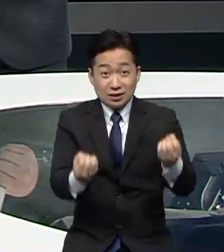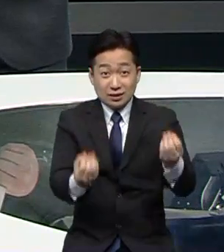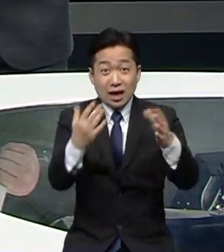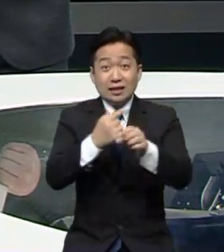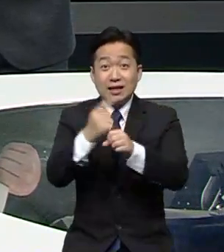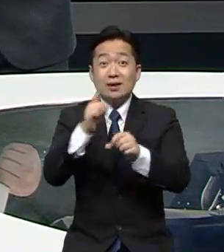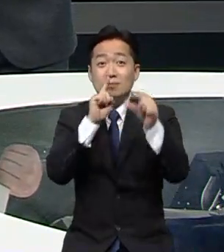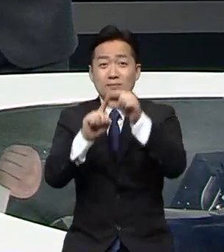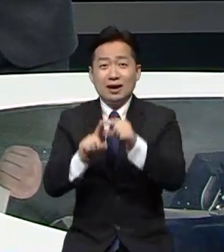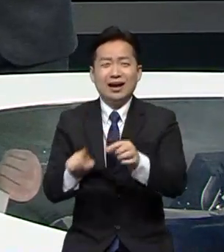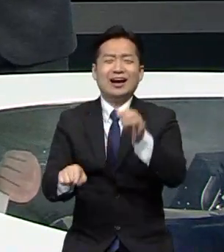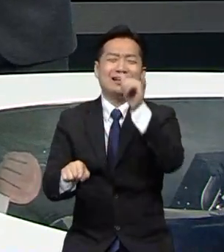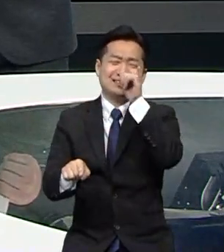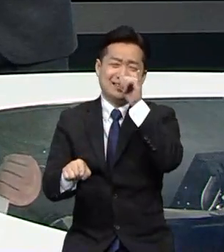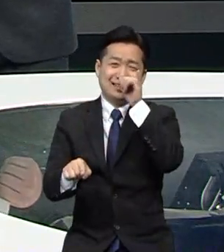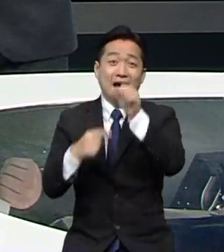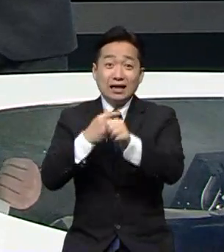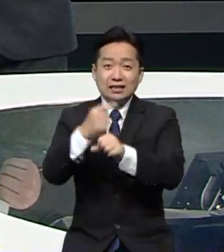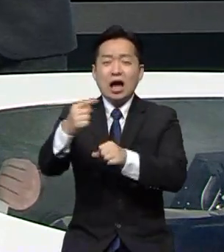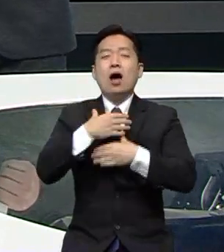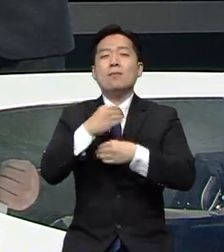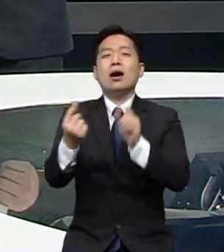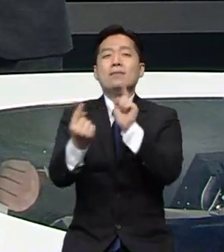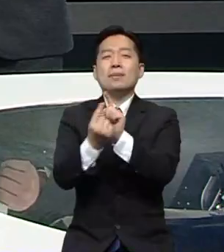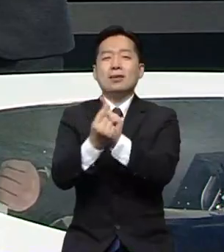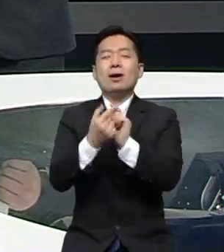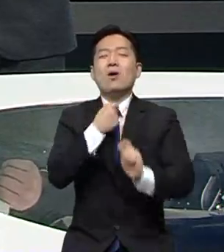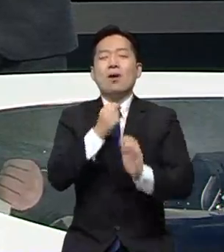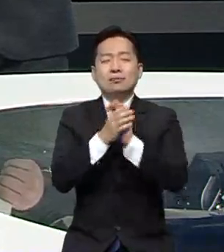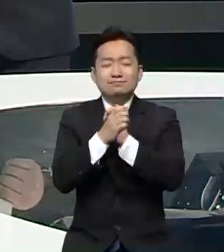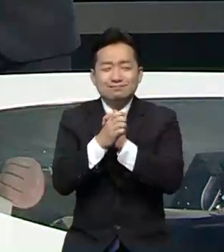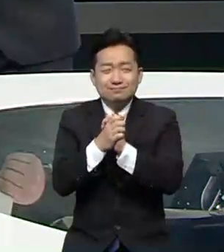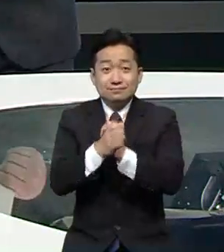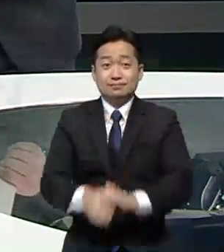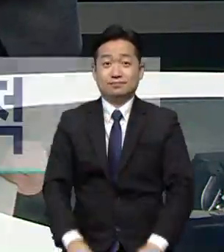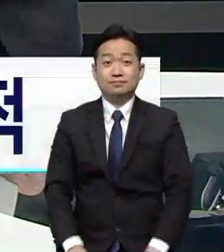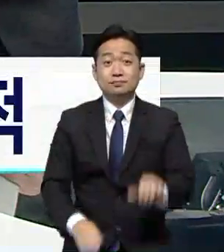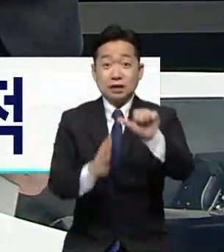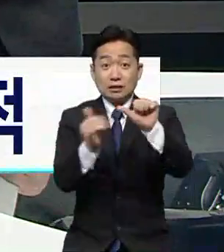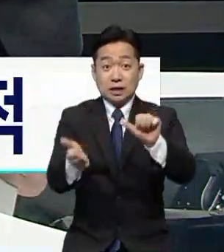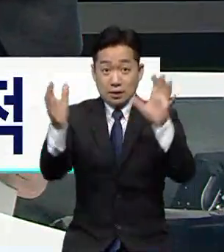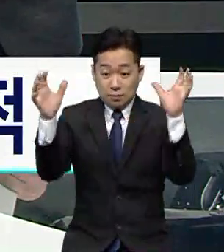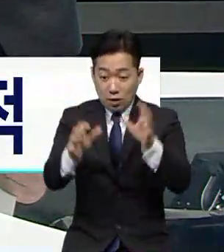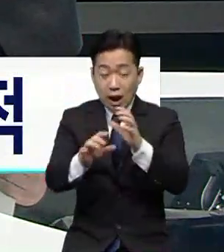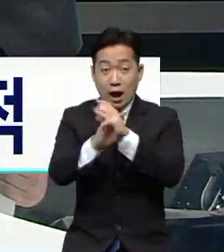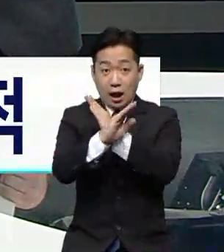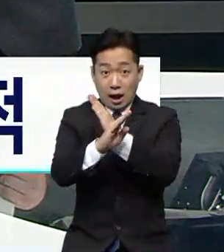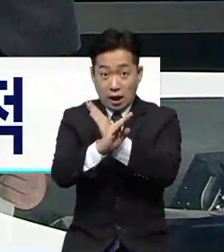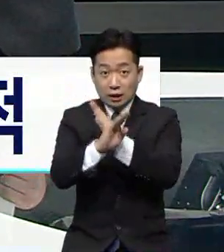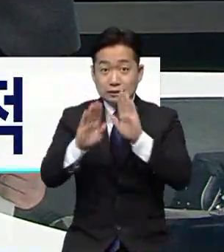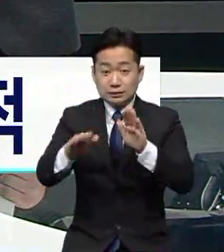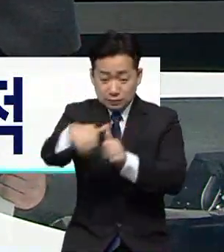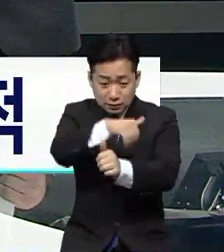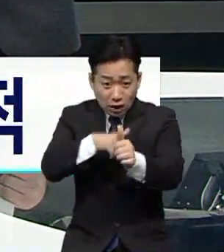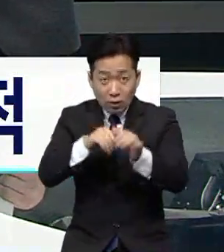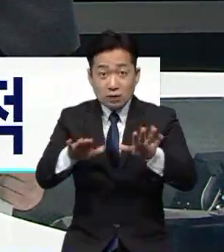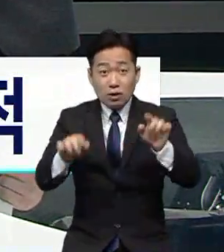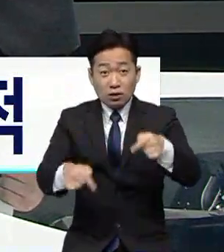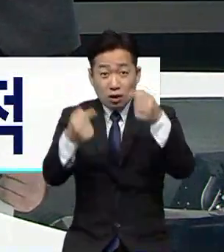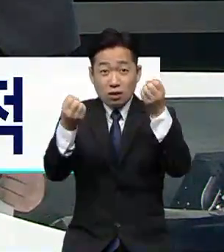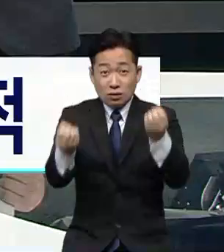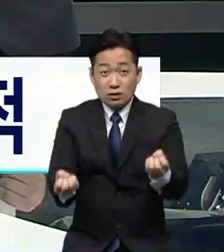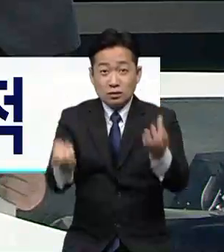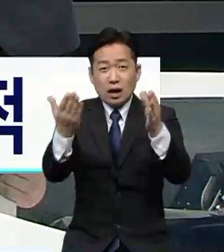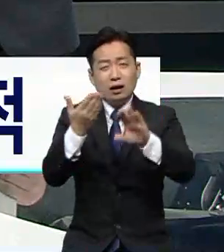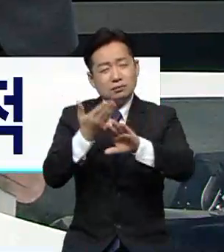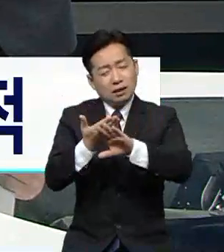표현도 등장했는데 내년엔 편하게 만나자는 바람 같습니다. 다섯 명 이상 모이면 안 되는 현실 속에서 이번 설은 여느